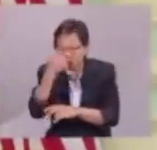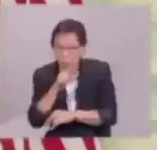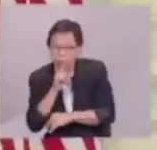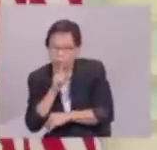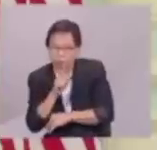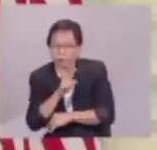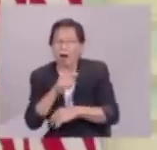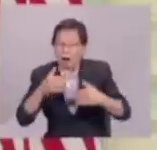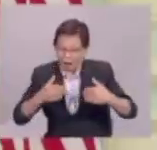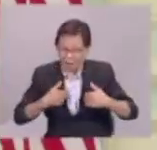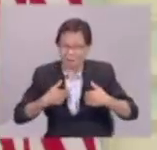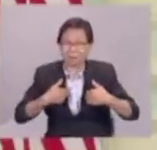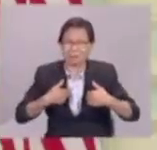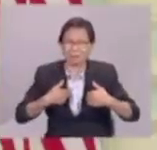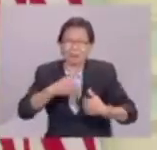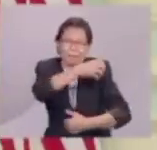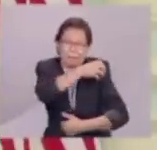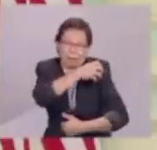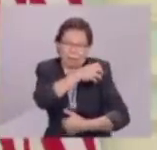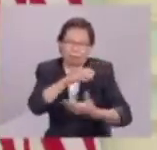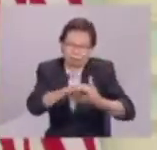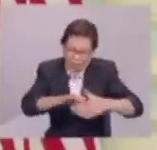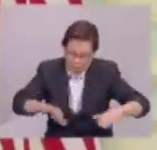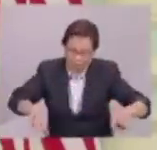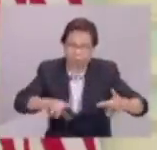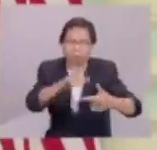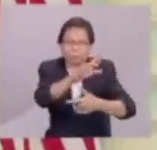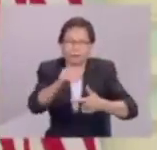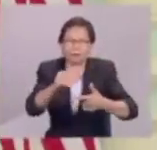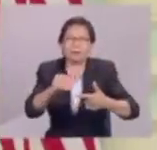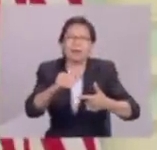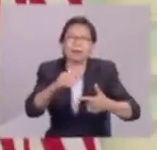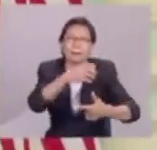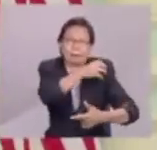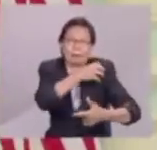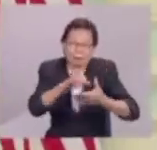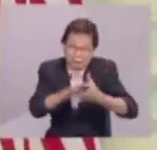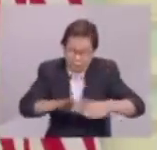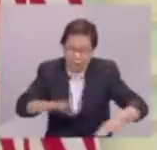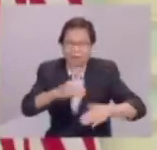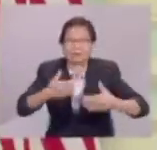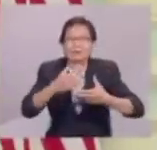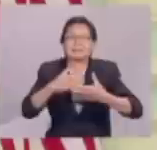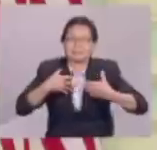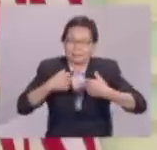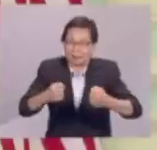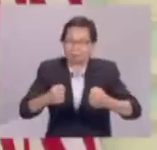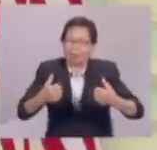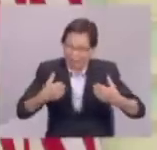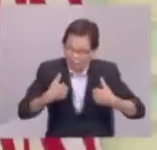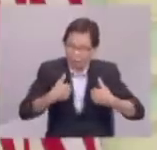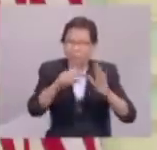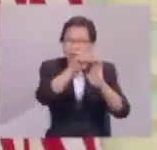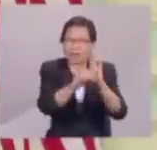memastikan adanya pegawai keselamatan dan kesihatan disediakan. Jadi itu syarat utama. Sebelum